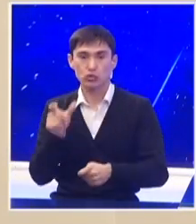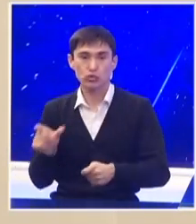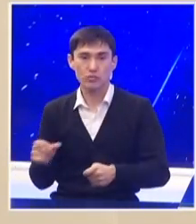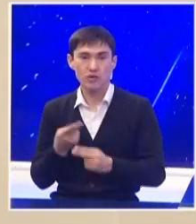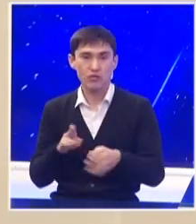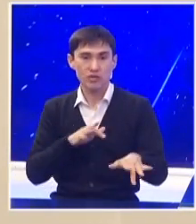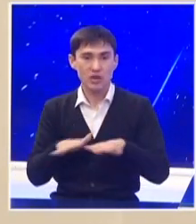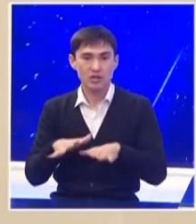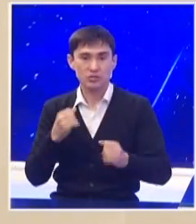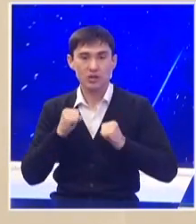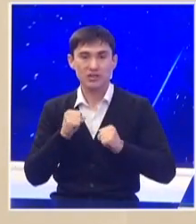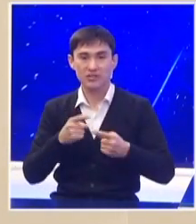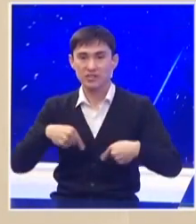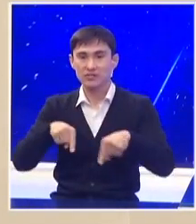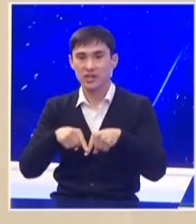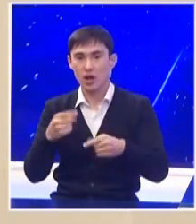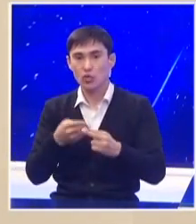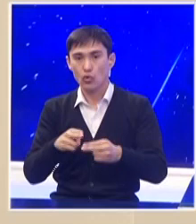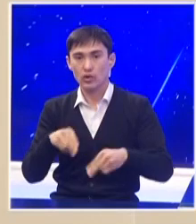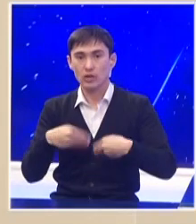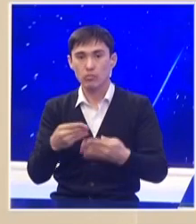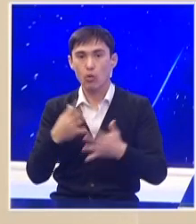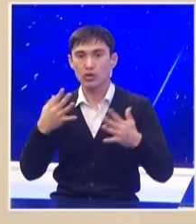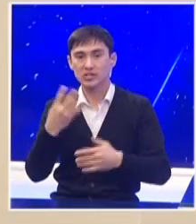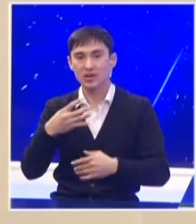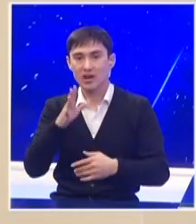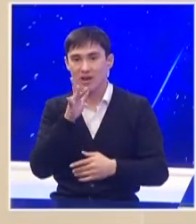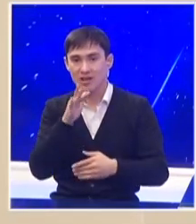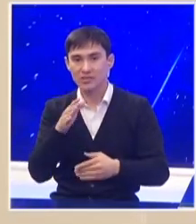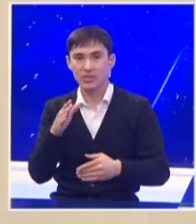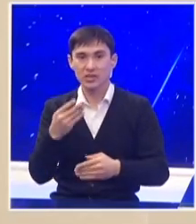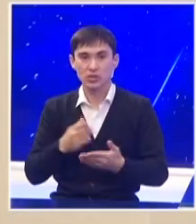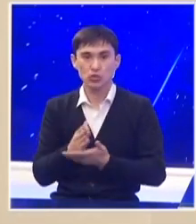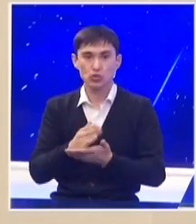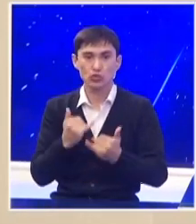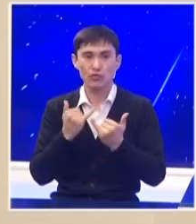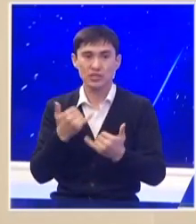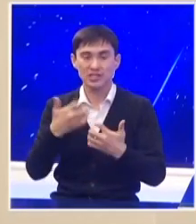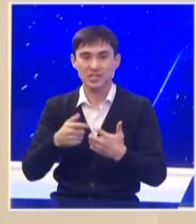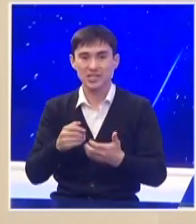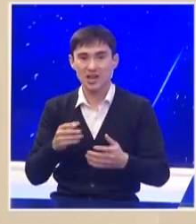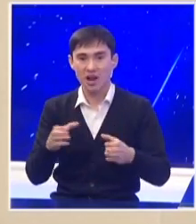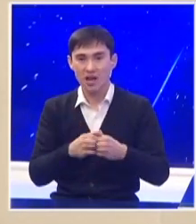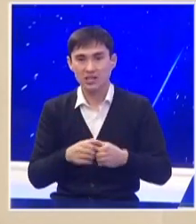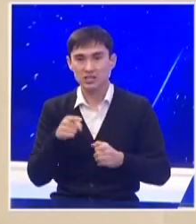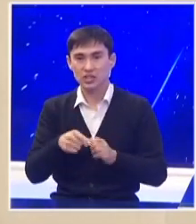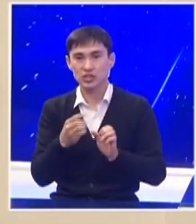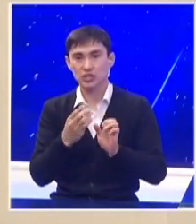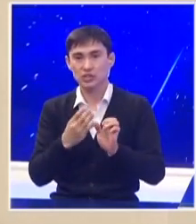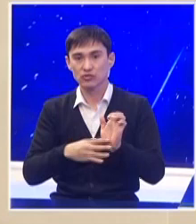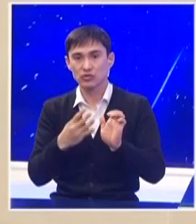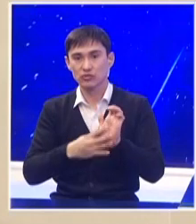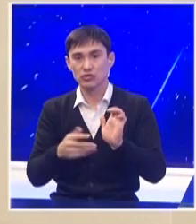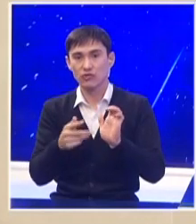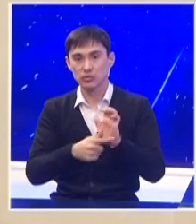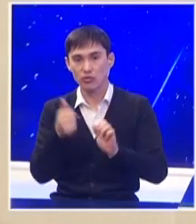Его деятельность в спортивной сфере, которую он отдал более 40 лет, снискала заслуженное уважение среди коллег. С 1998